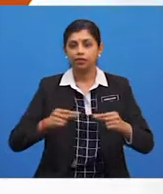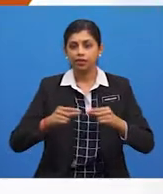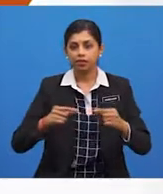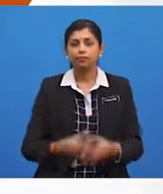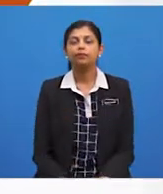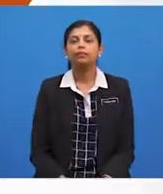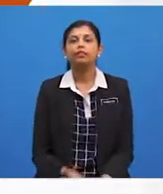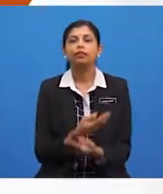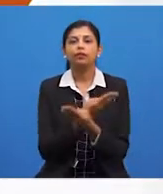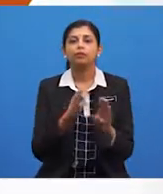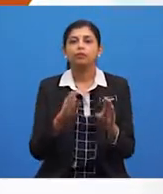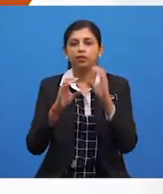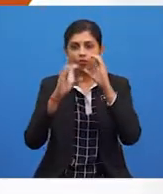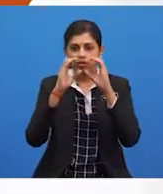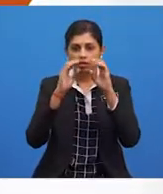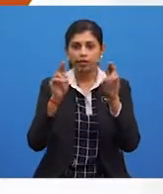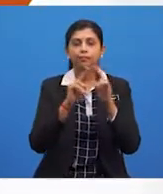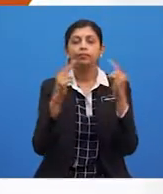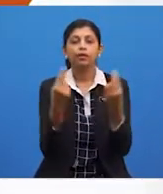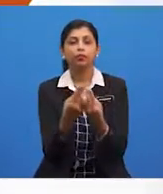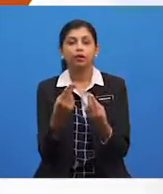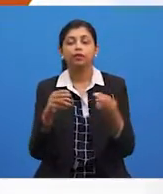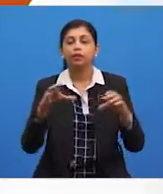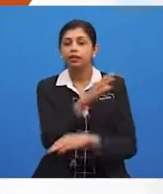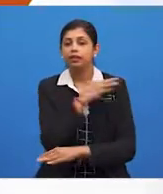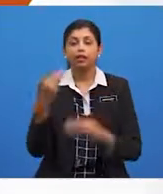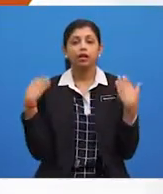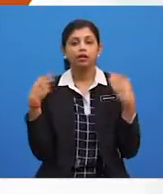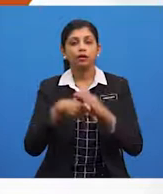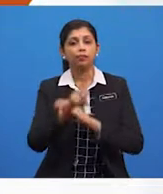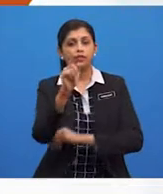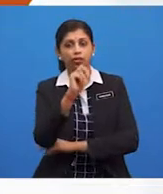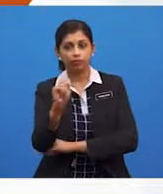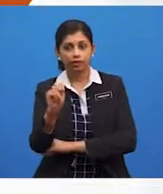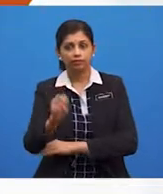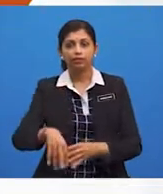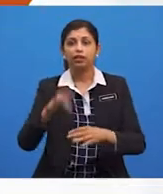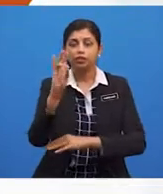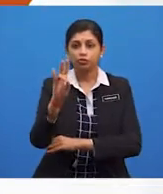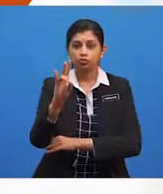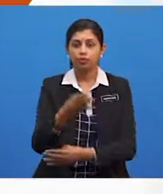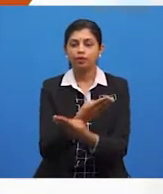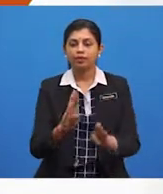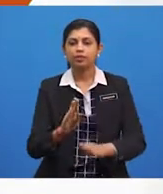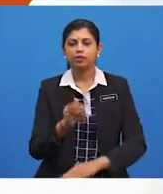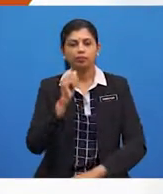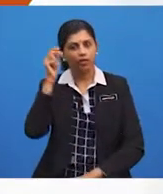bercakap, berhimpun dan menubuhkan persatuan. Ketujuh, kebebasan